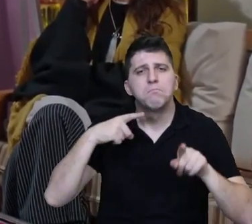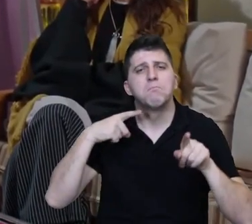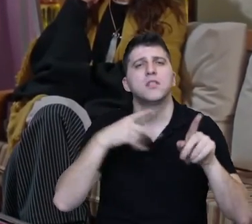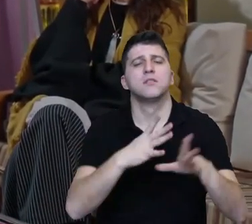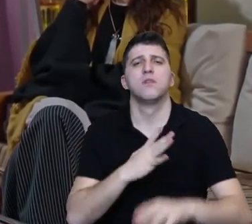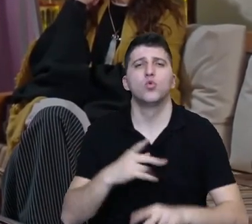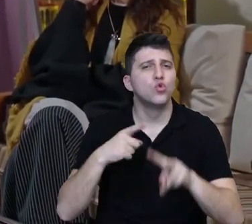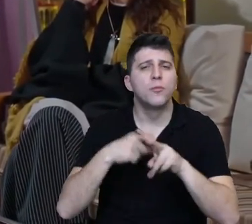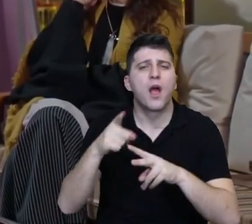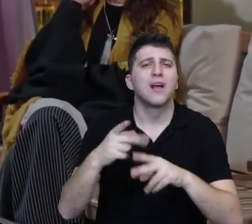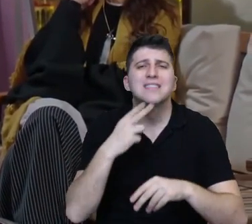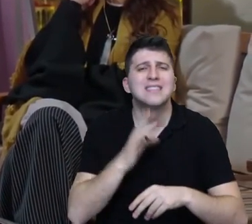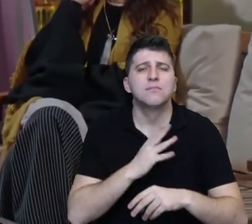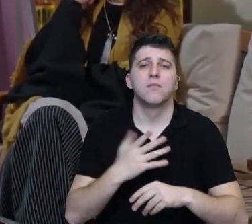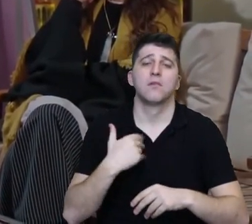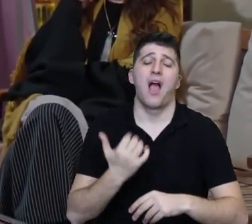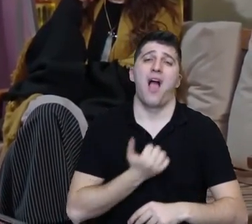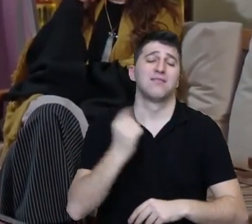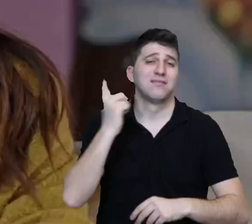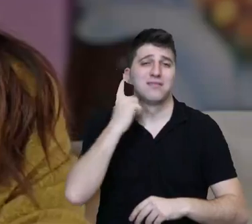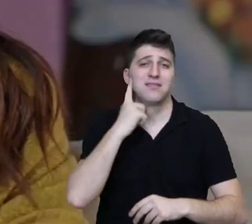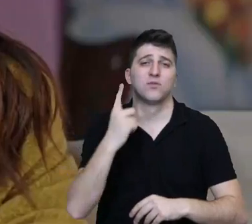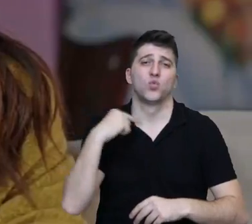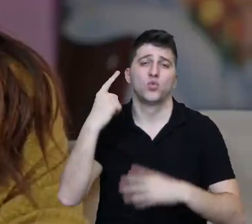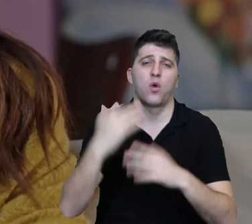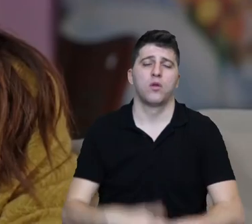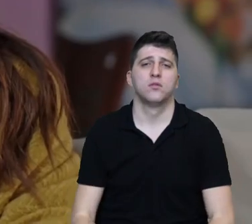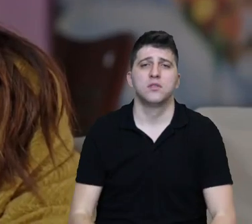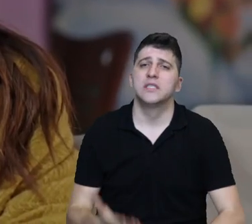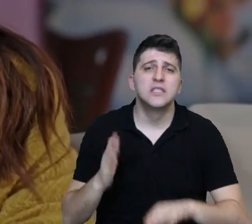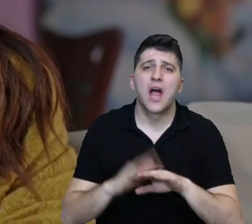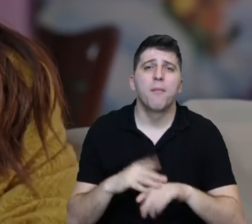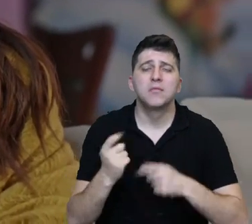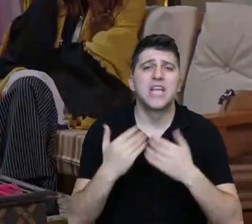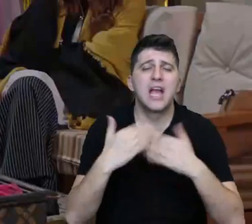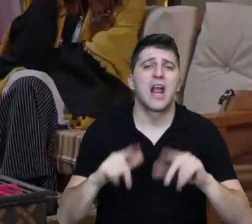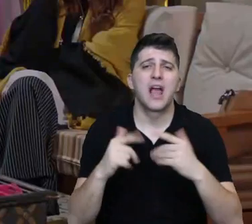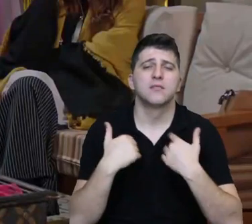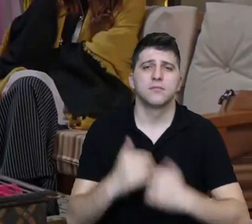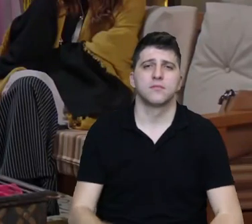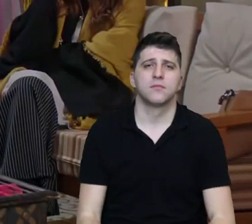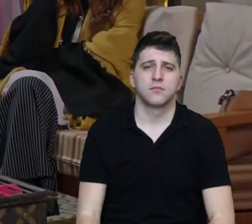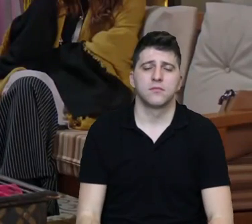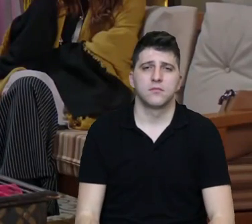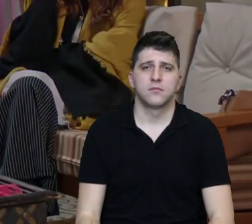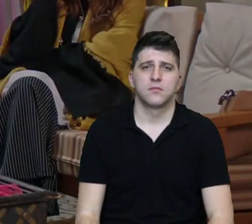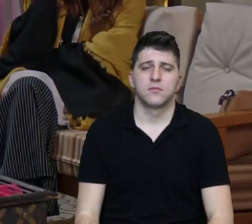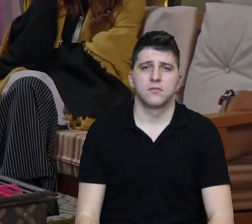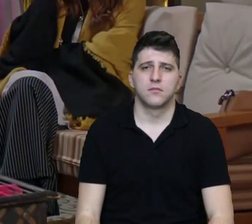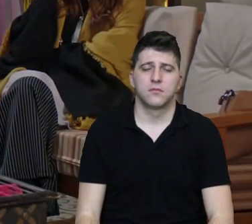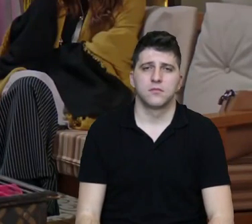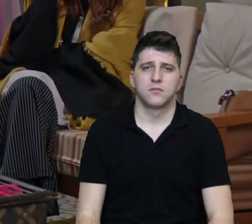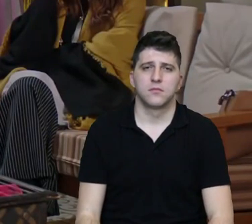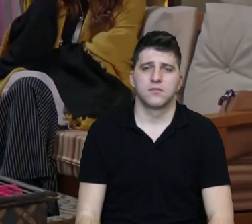ayrılmıyor. Kübra desen artist olacağım diye tutturdum Allah. Ne yapsak da bu işe engel olsak? Hı? Elleri belinde ayakta